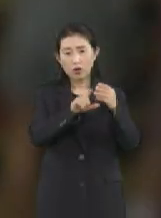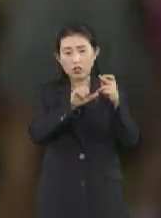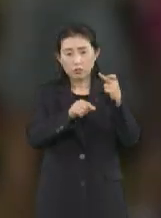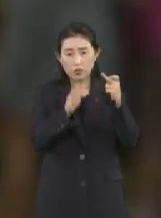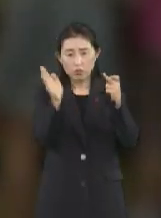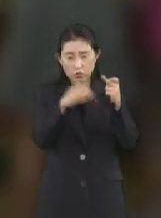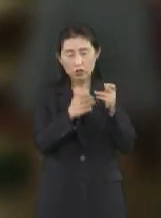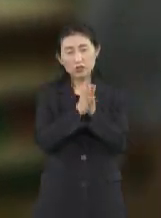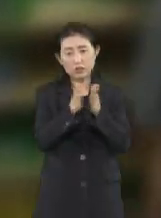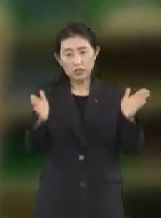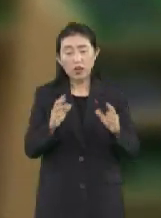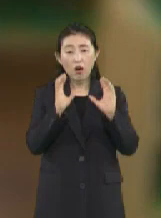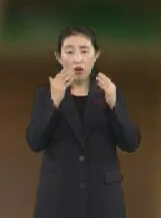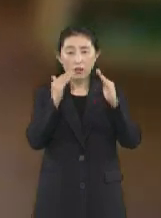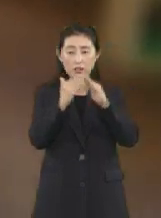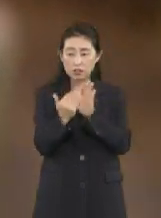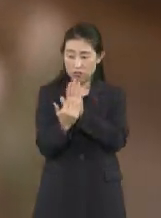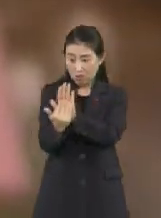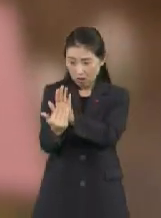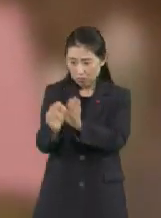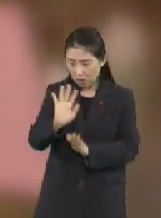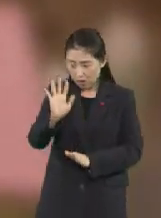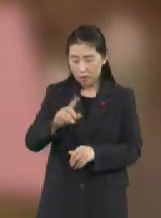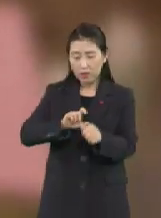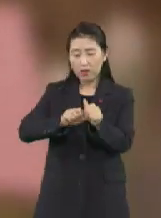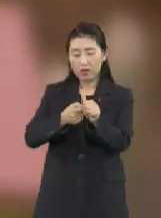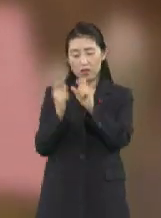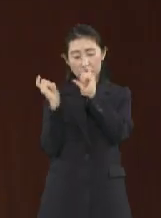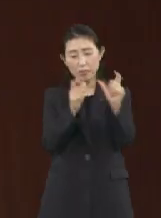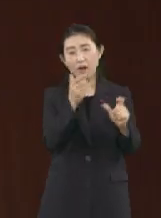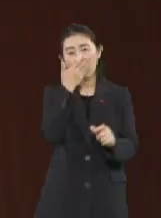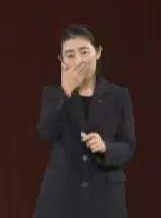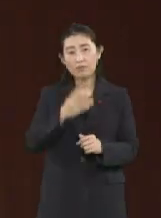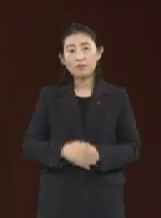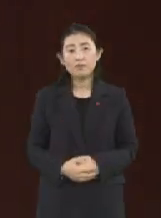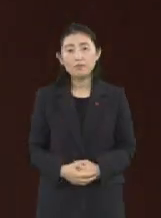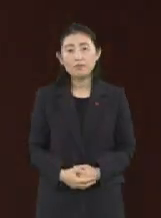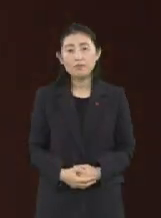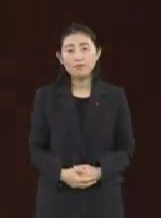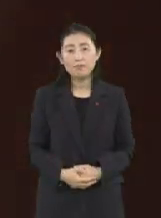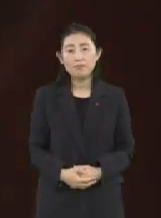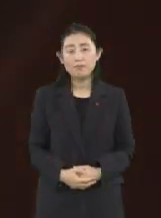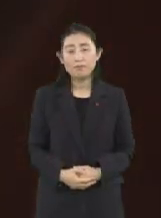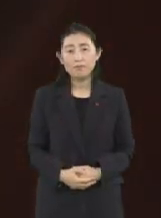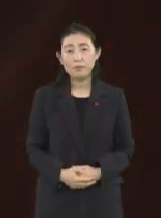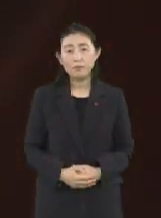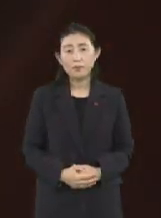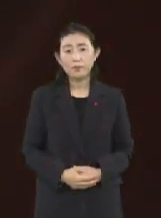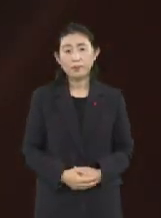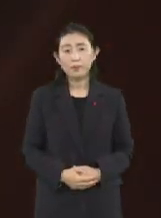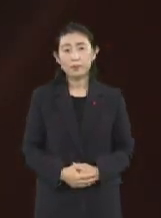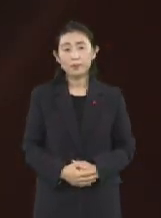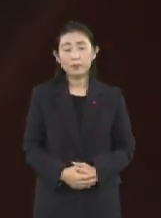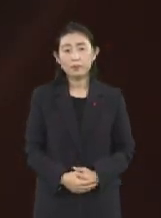본격 시행돼 어린이집에서 거부할 경우 과태료 처분도 가능합니다. TJB 조혜원입니다.